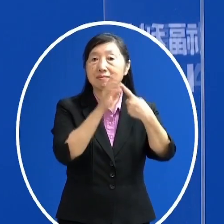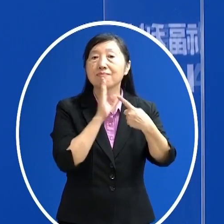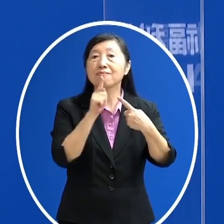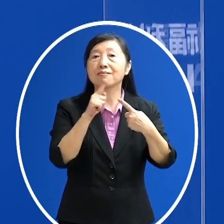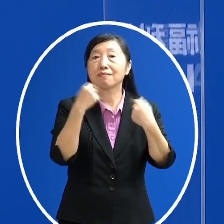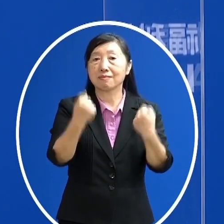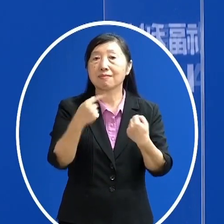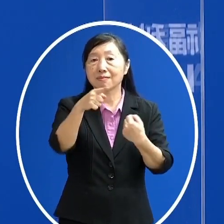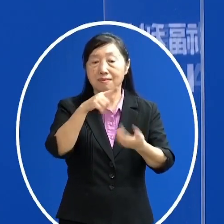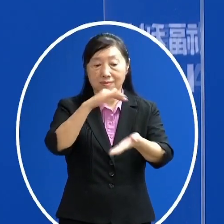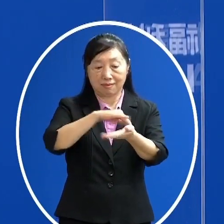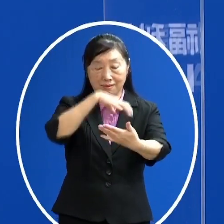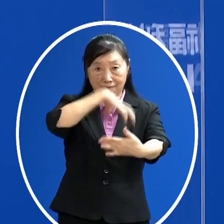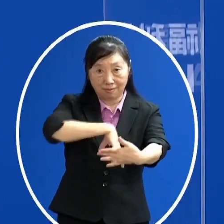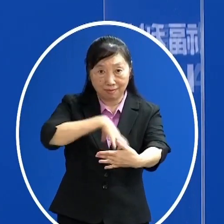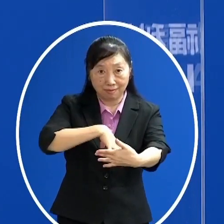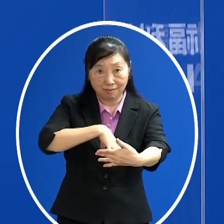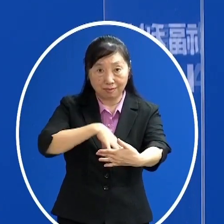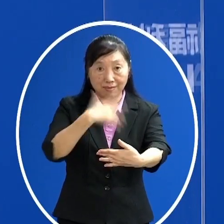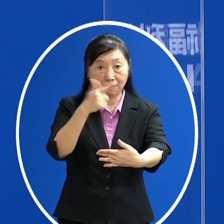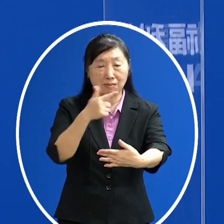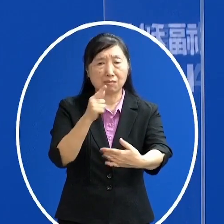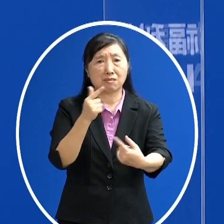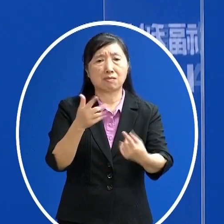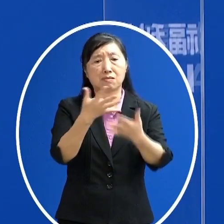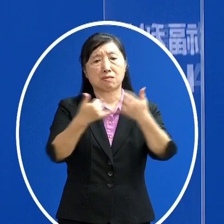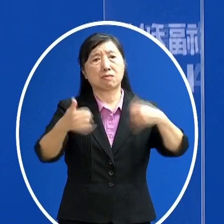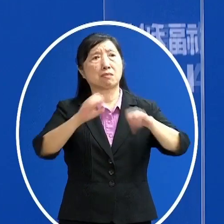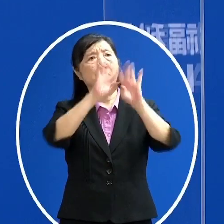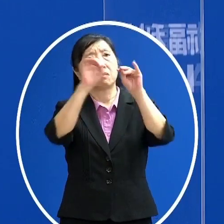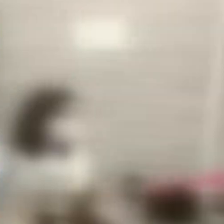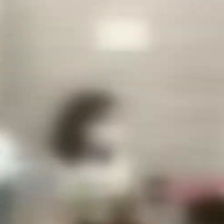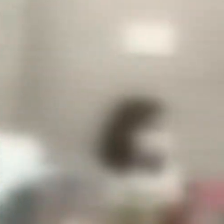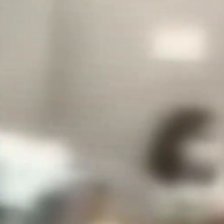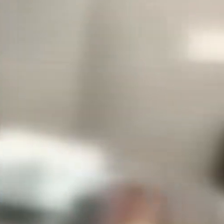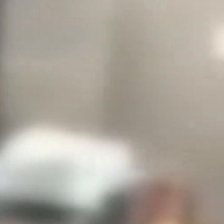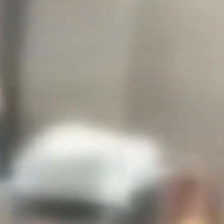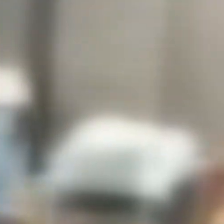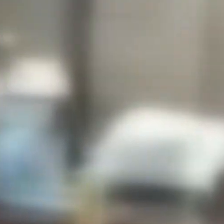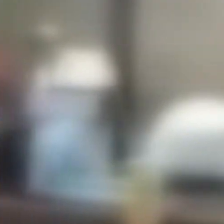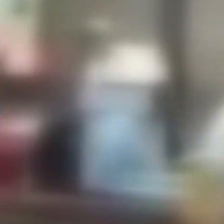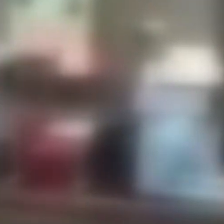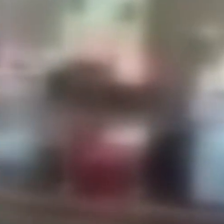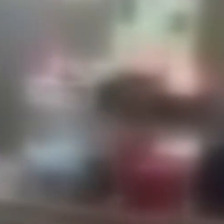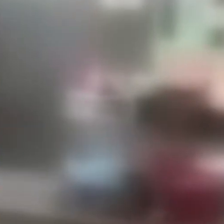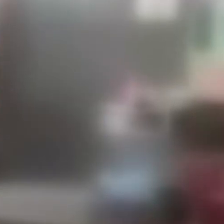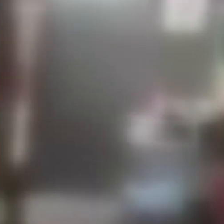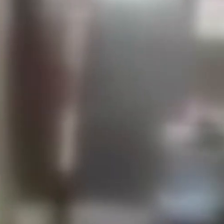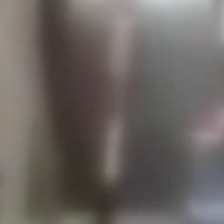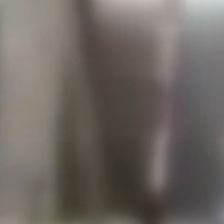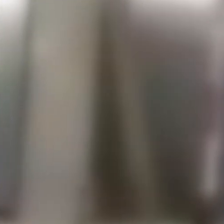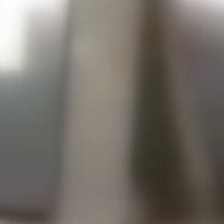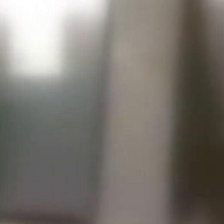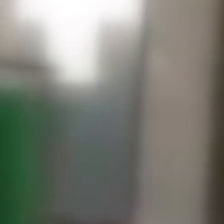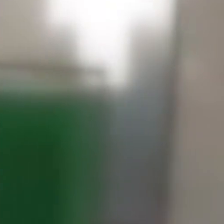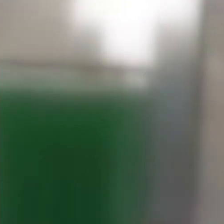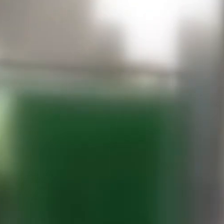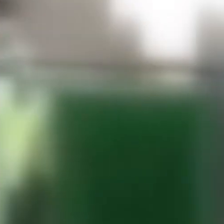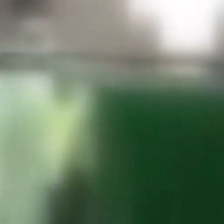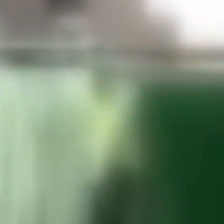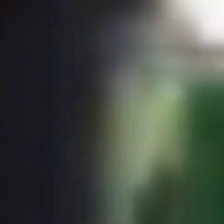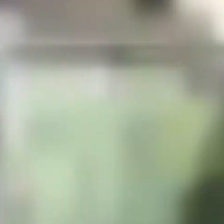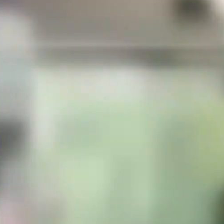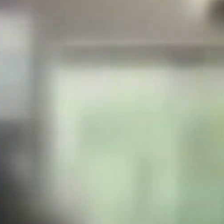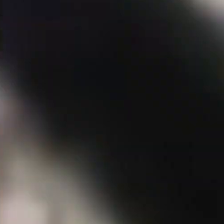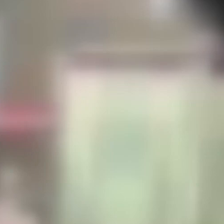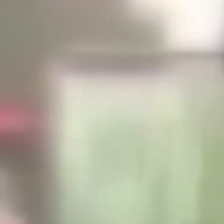在院区里面，好，不是像这个所谓报载他写说是在这个路边呐，或在哪里，那是我们急诊室，在我们的院区里